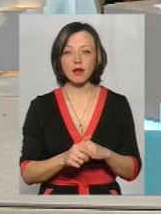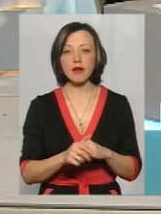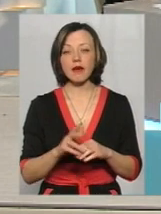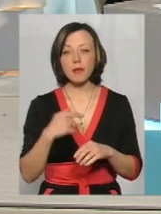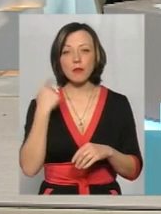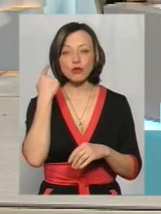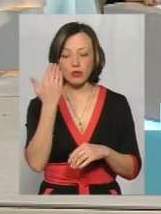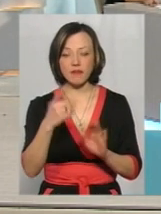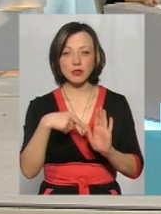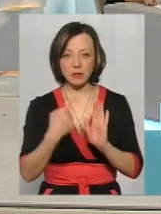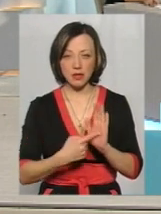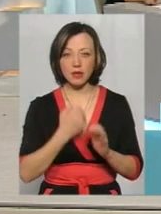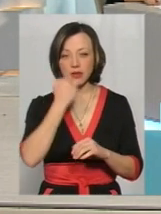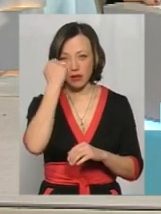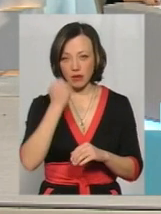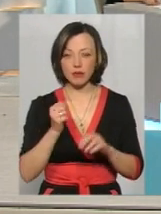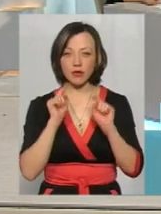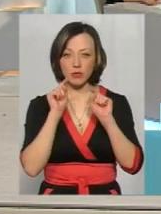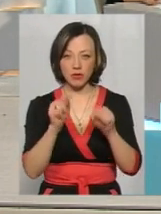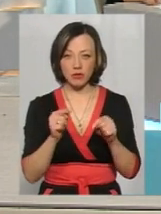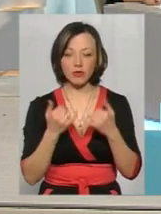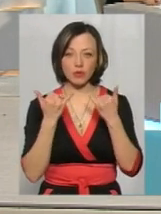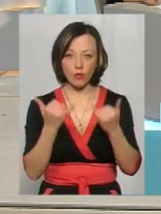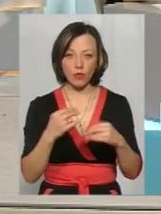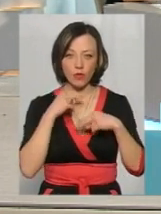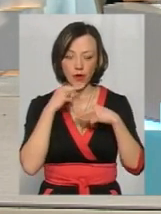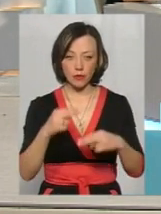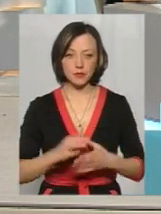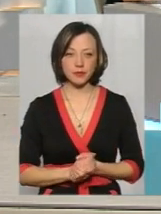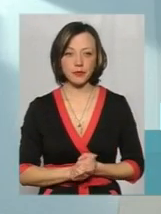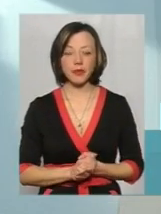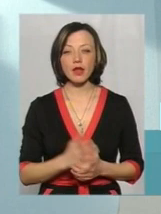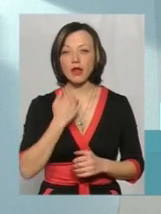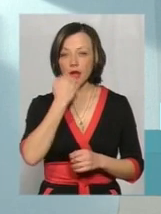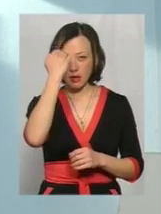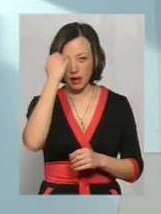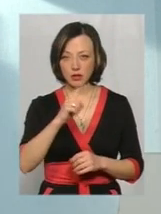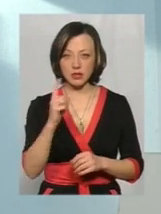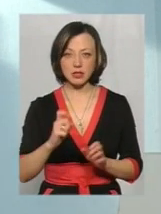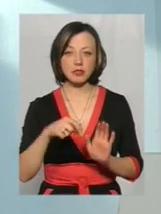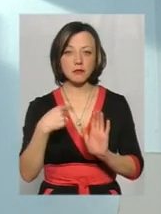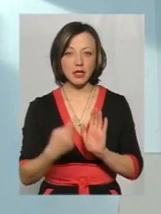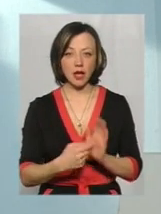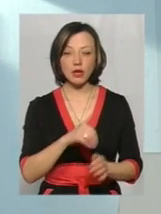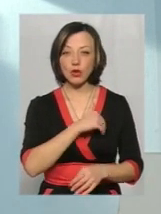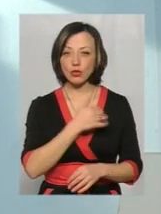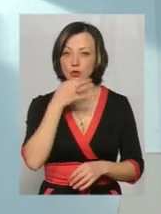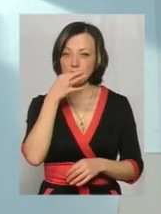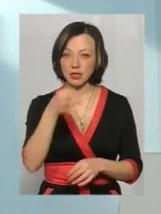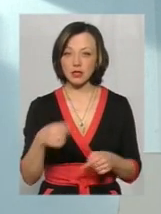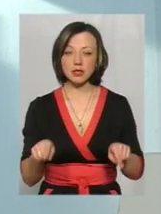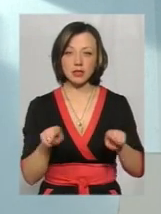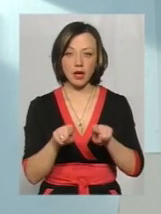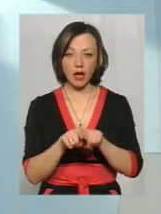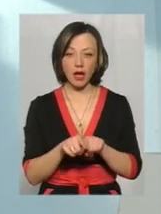І я прошу, щоб ви приділили нашому глядачу все ж таки увагу. Да, я щиро дякую за запитання. Хочу сказати таку річ,